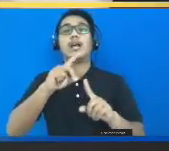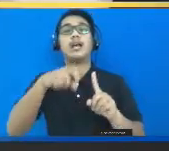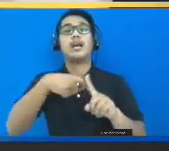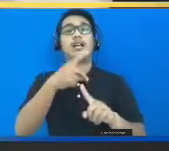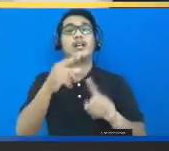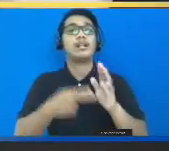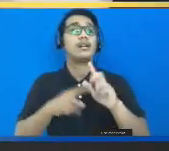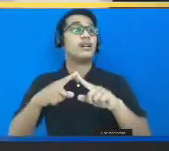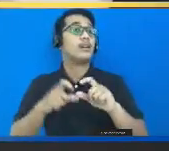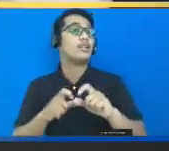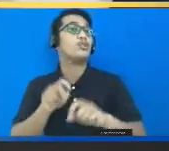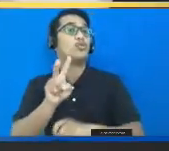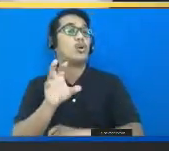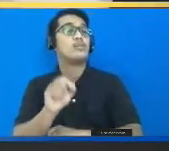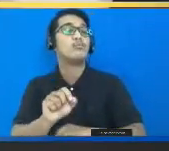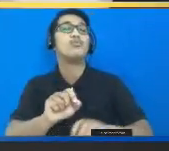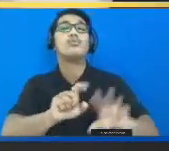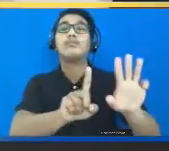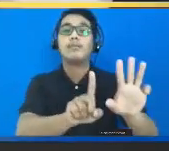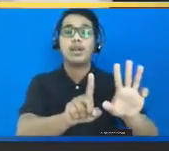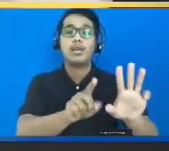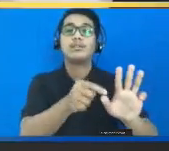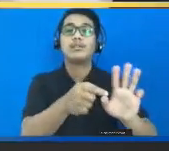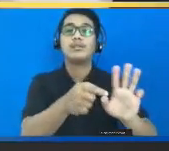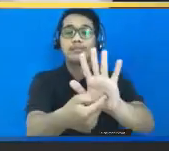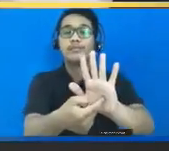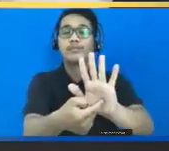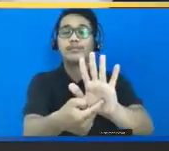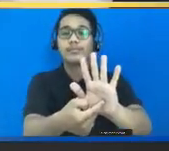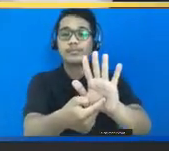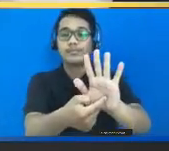2019 itu eh